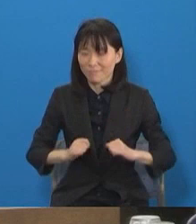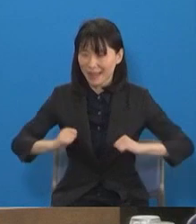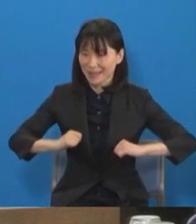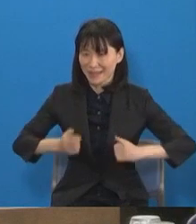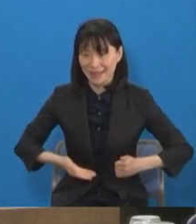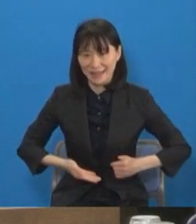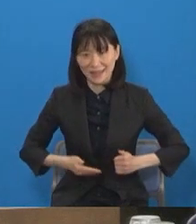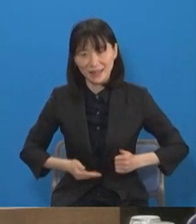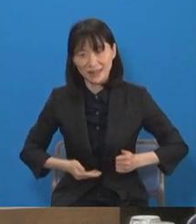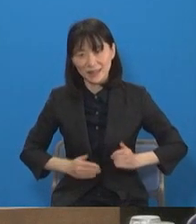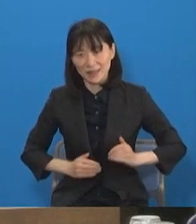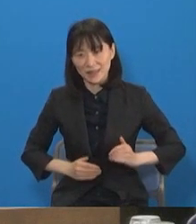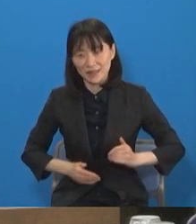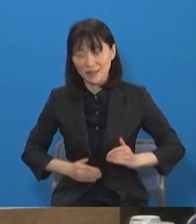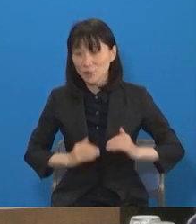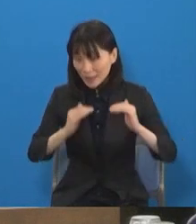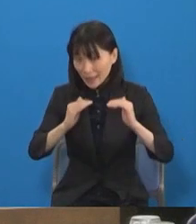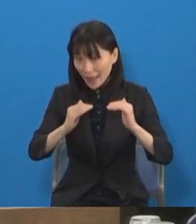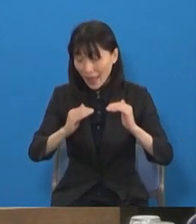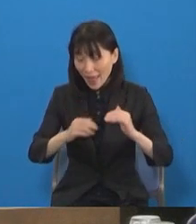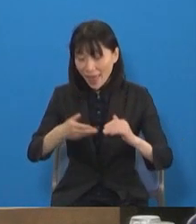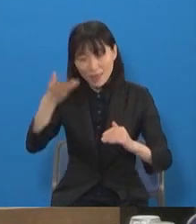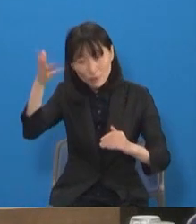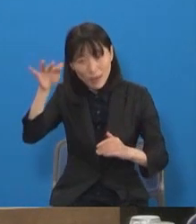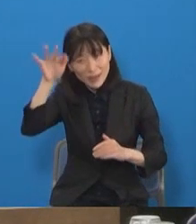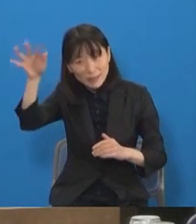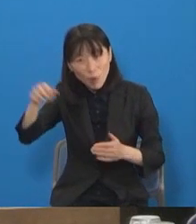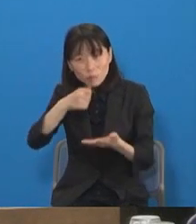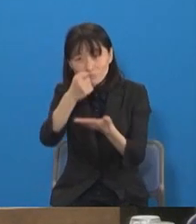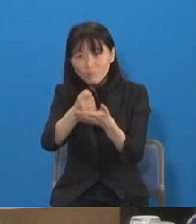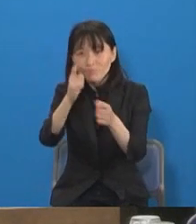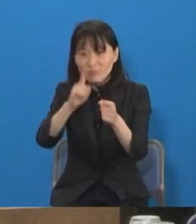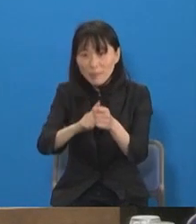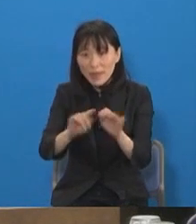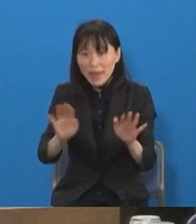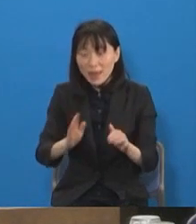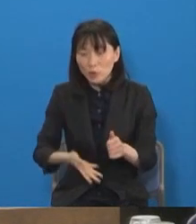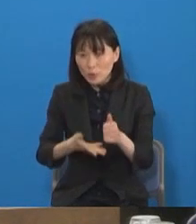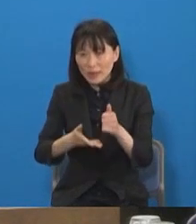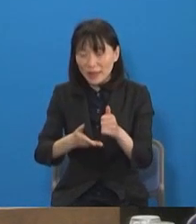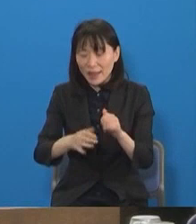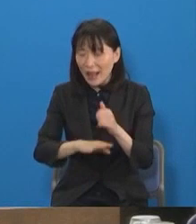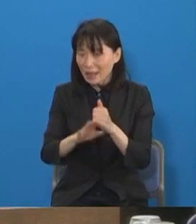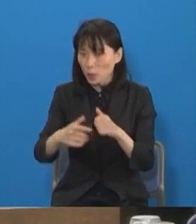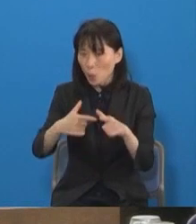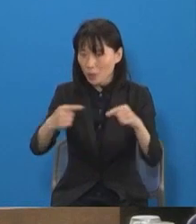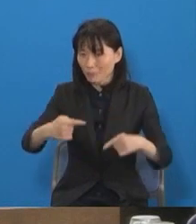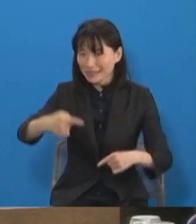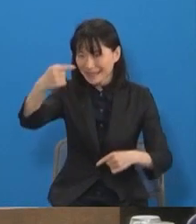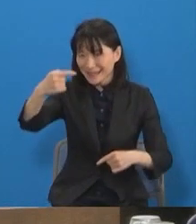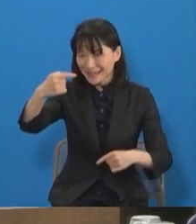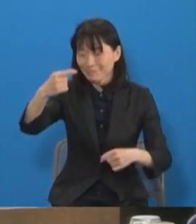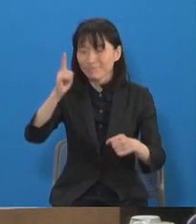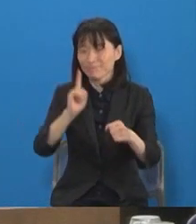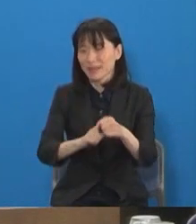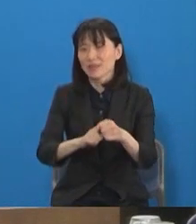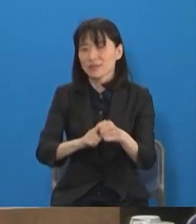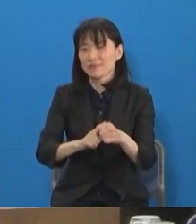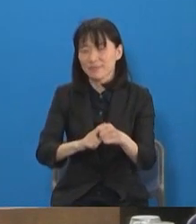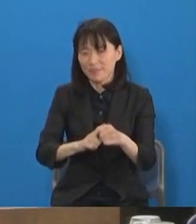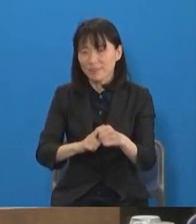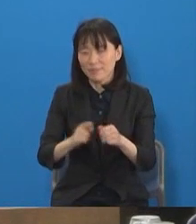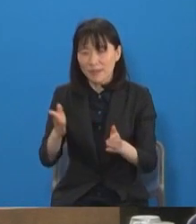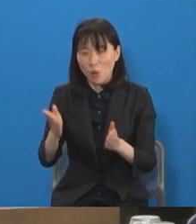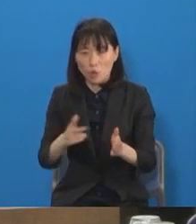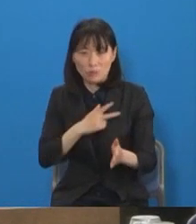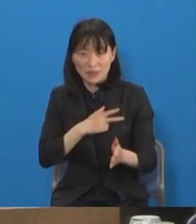ち、夢や希望を叶えられるよう、子育て環境日本一を目指す中で、保育士の配